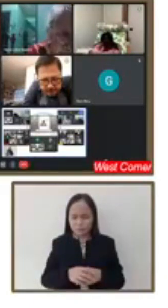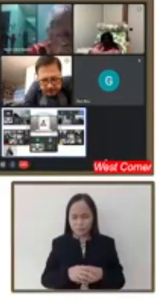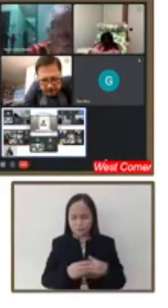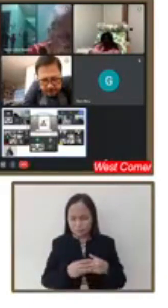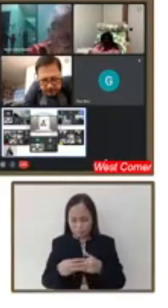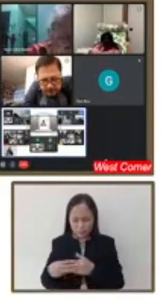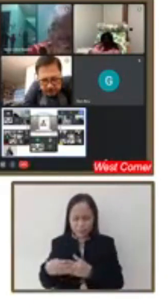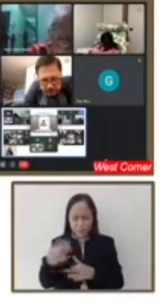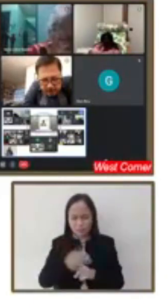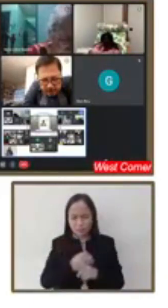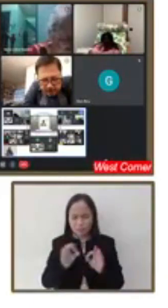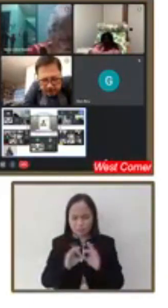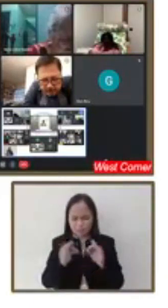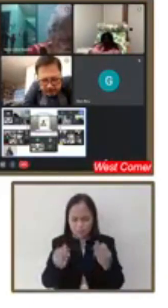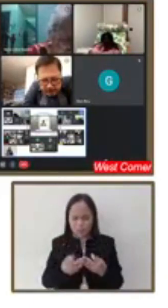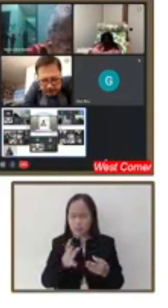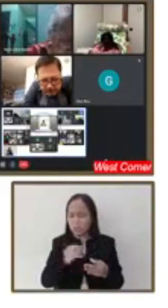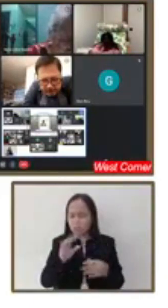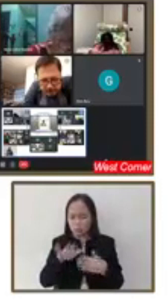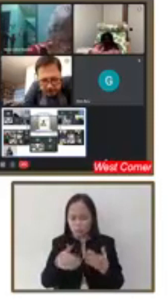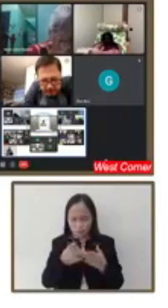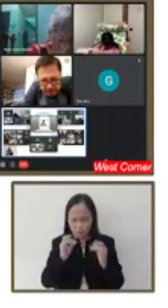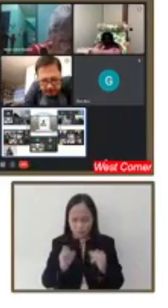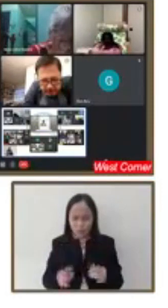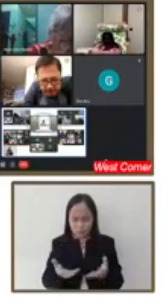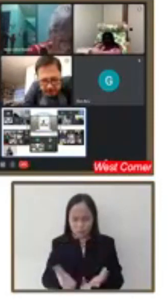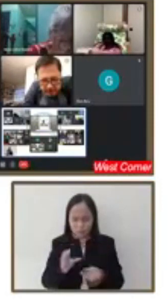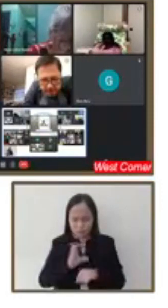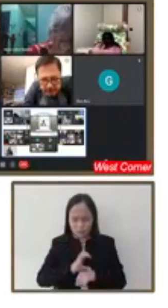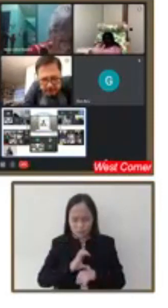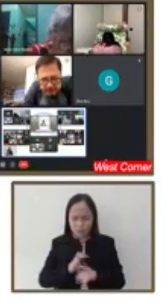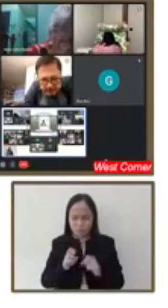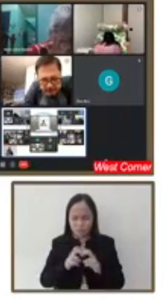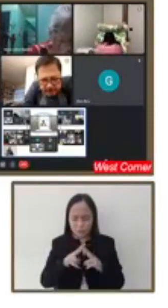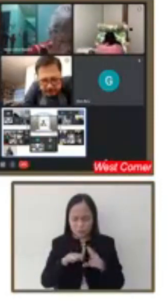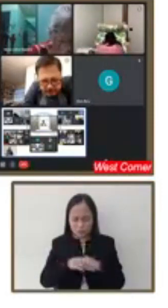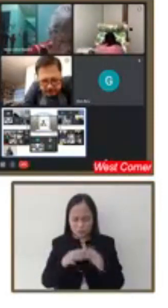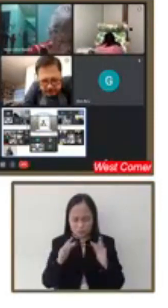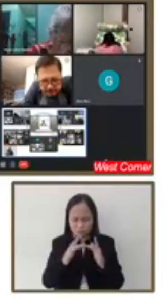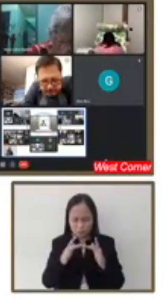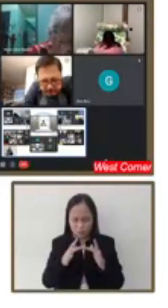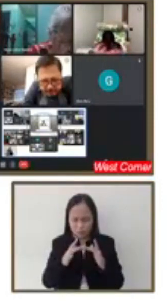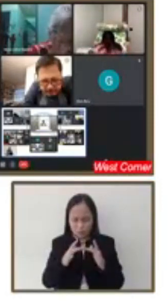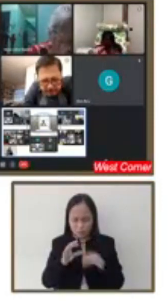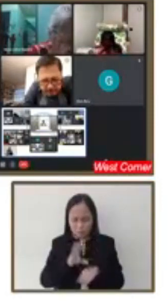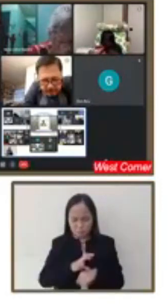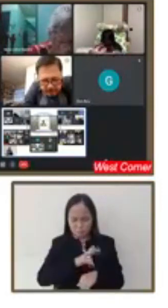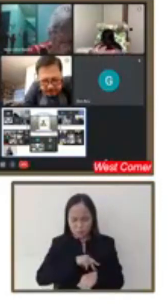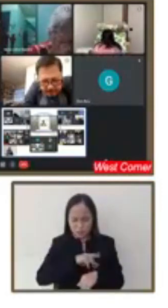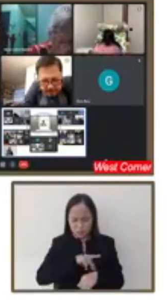Pangunahan niyo ang bawat pamilya at bawat individual na nandito sa loob ng simbahan, maging yung mga nasa virtual po, Panginoon.